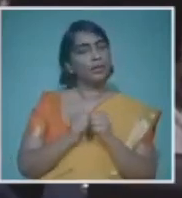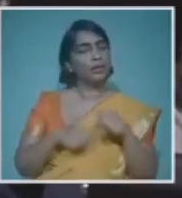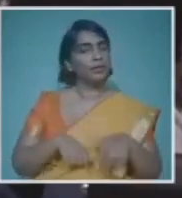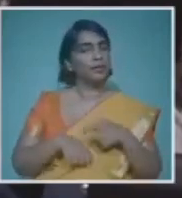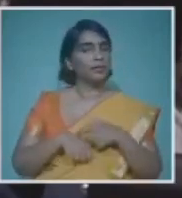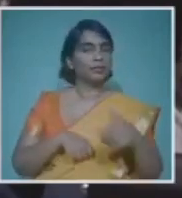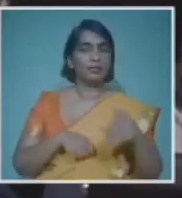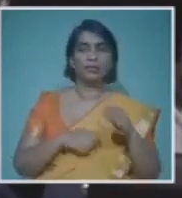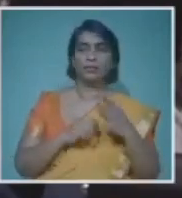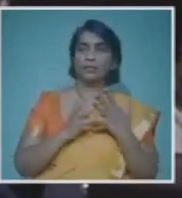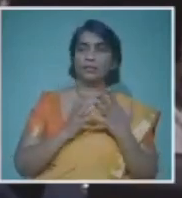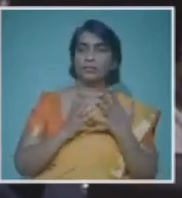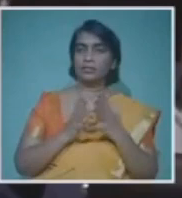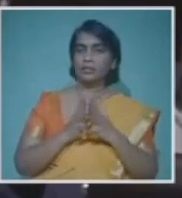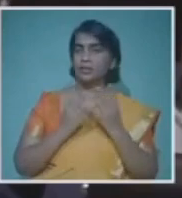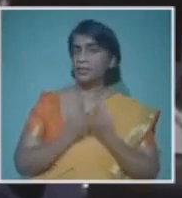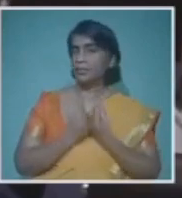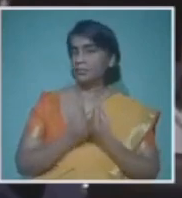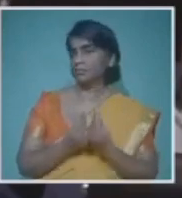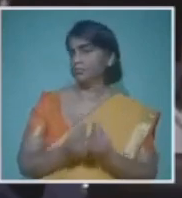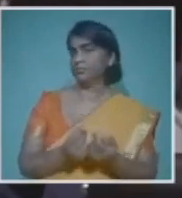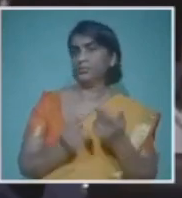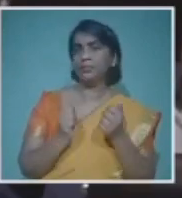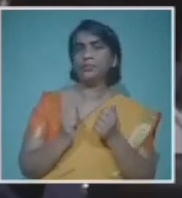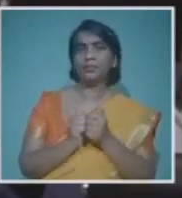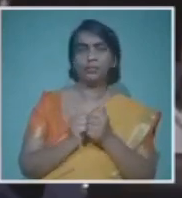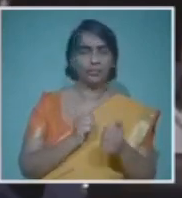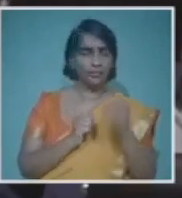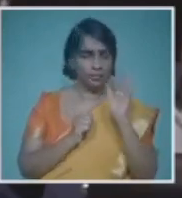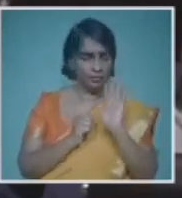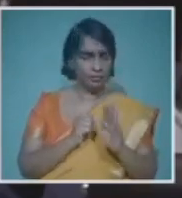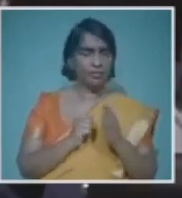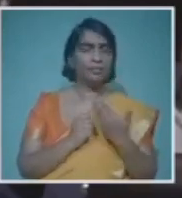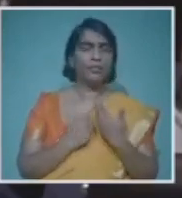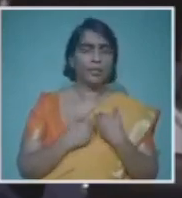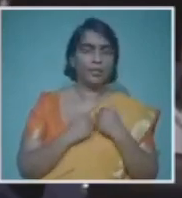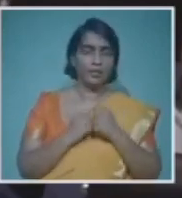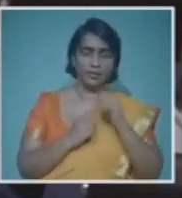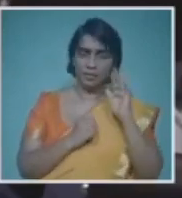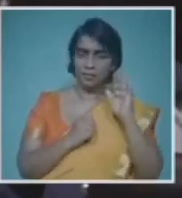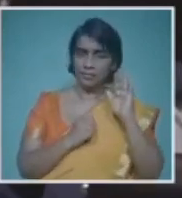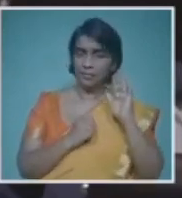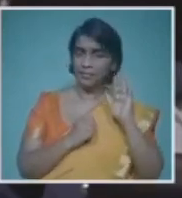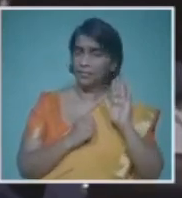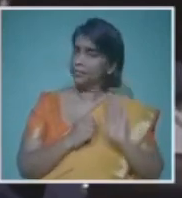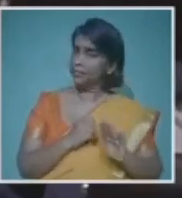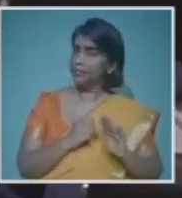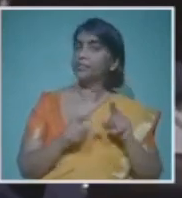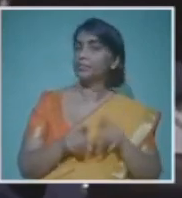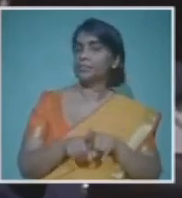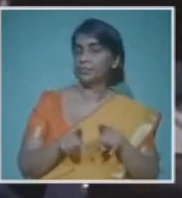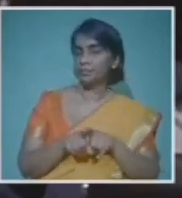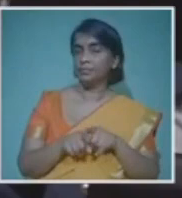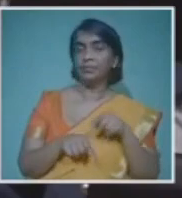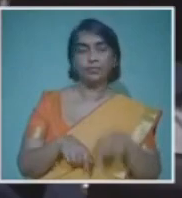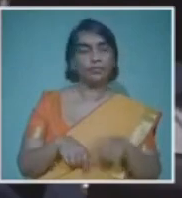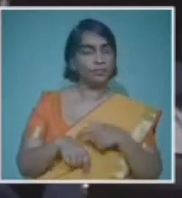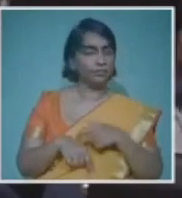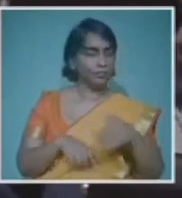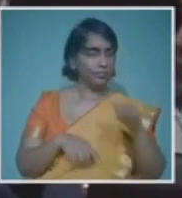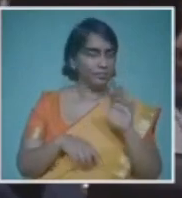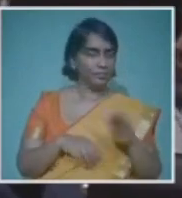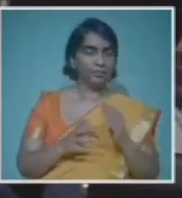විට ඉතාමත්ම වේගවත් විදියට ඉටු කරගෙන යන්න අපි කටයුතු කරලා තියෙන අතර මේ වන විට